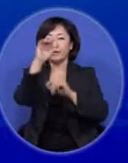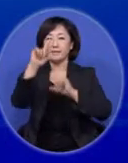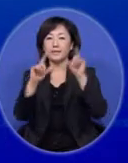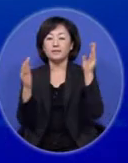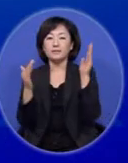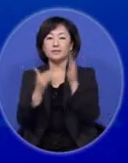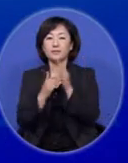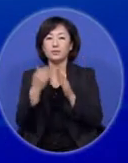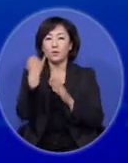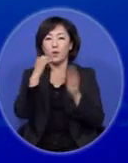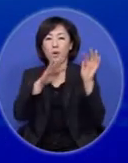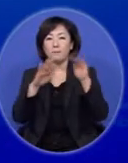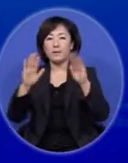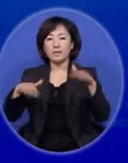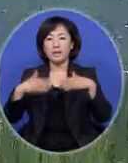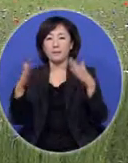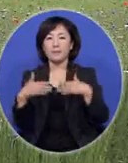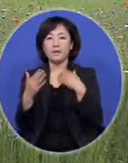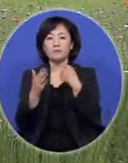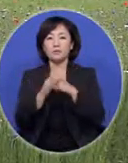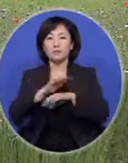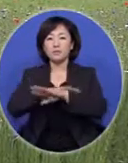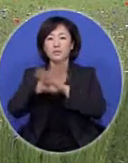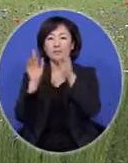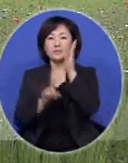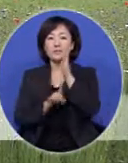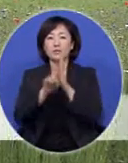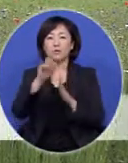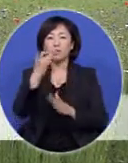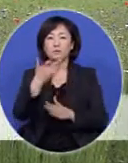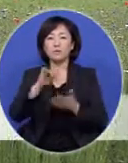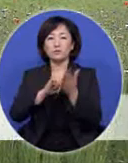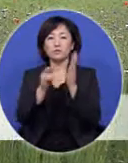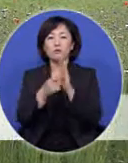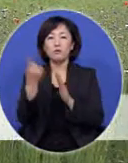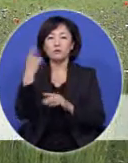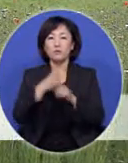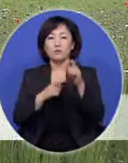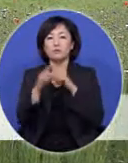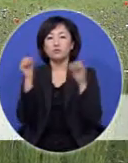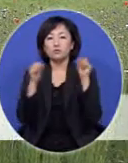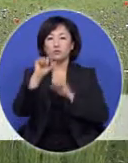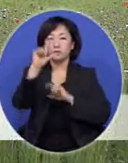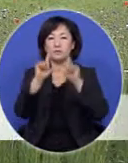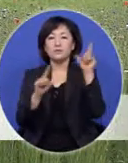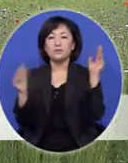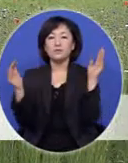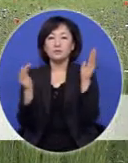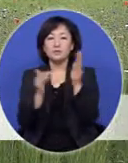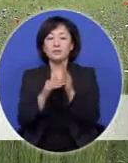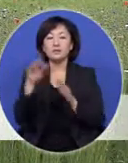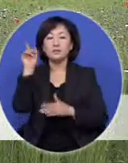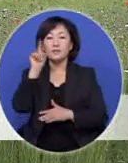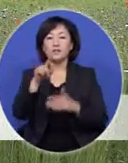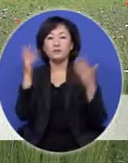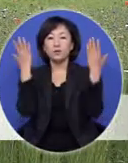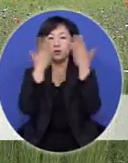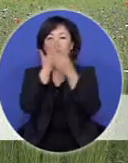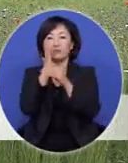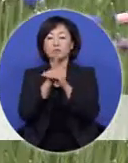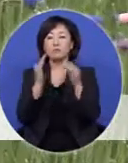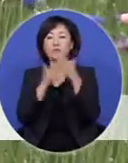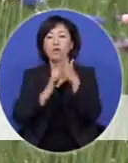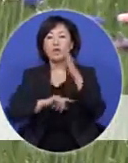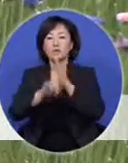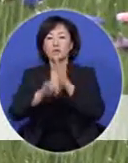예상됩니다. 찬 바닷바람의 영향으로 낮 최고 18도에 머물며 어제보다 쌀쌀한 날씨가 예상됩니다. 내일도 흐린 가운데